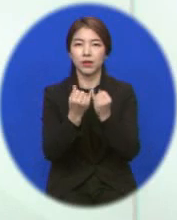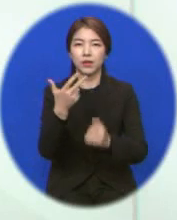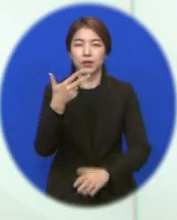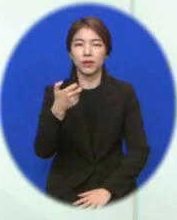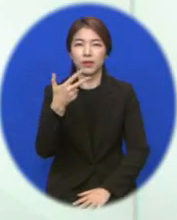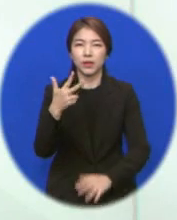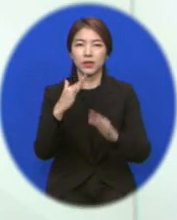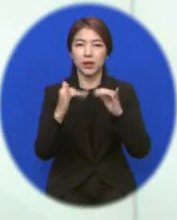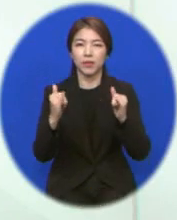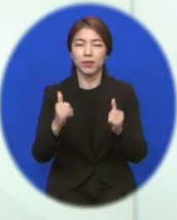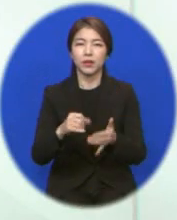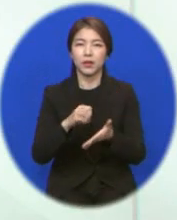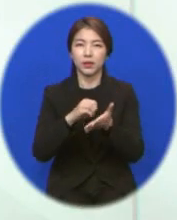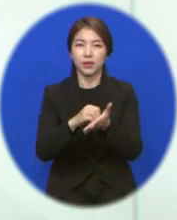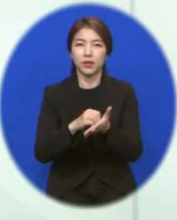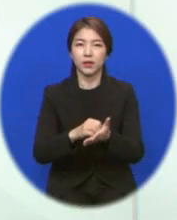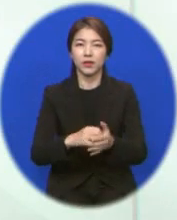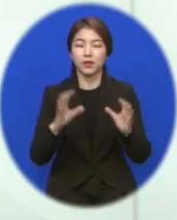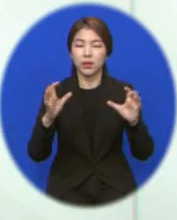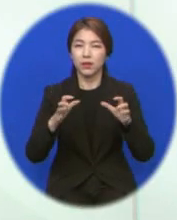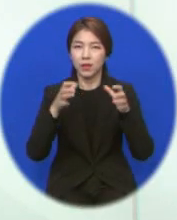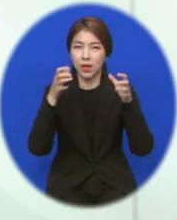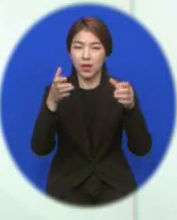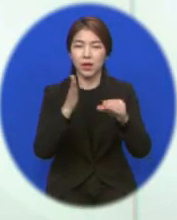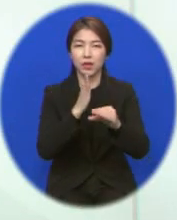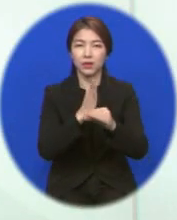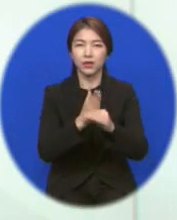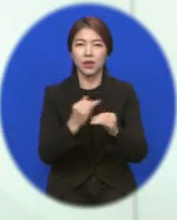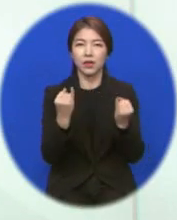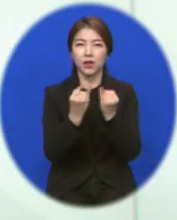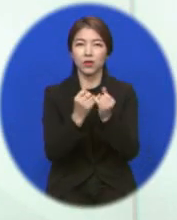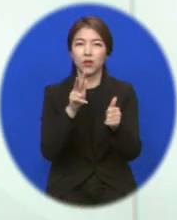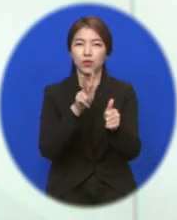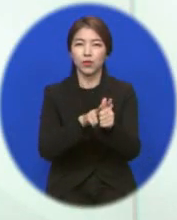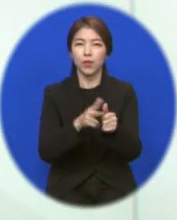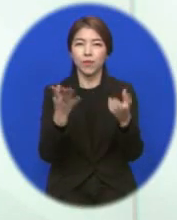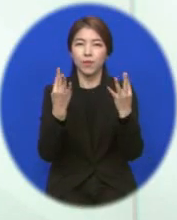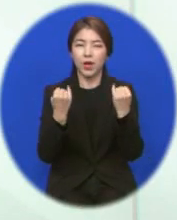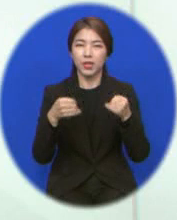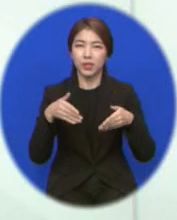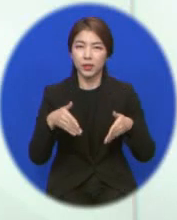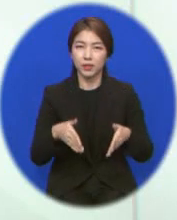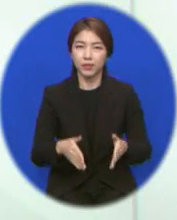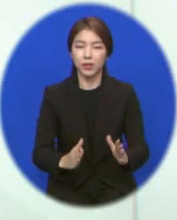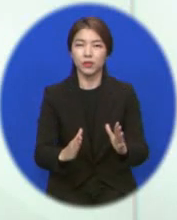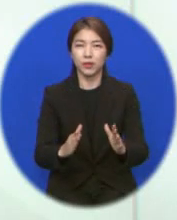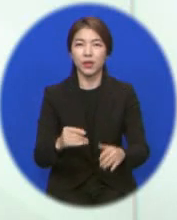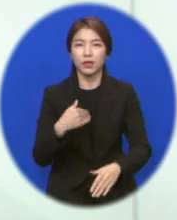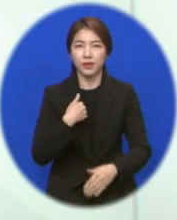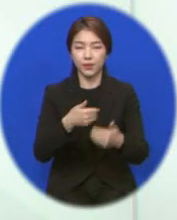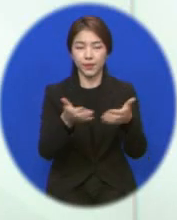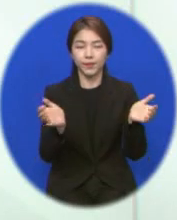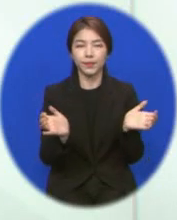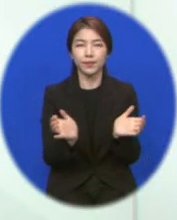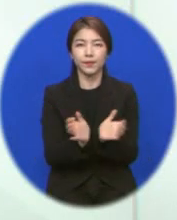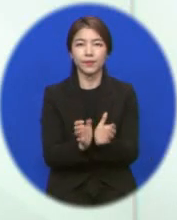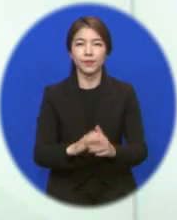77명이여성으로,전세계에서 가장많은여성후보를보유한정당입니다 .